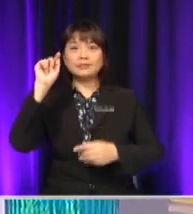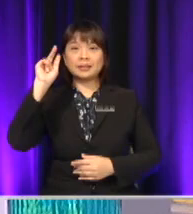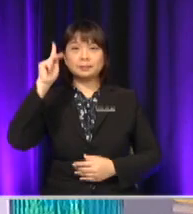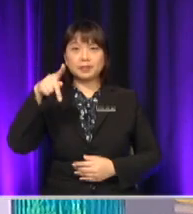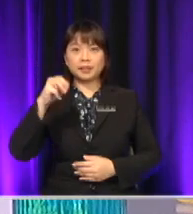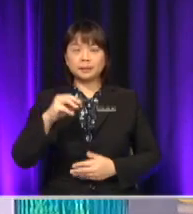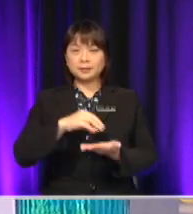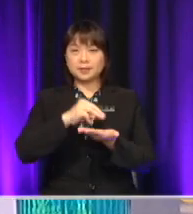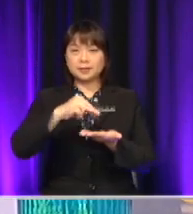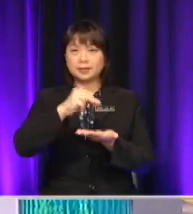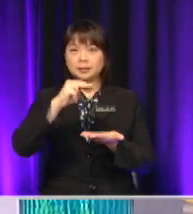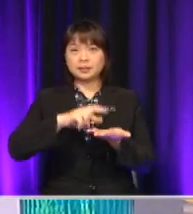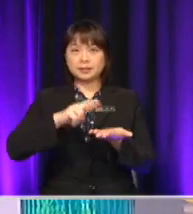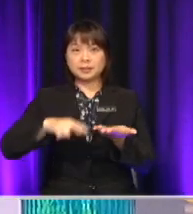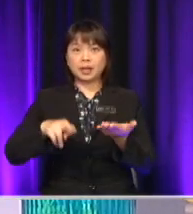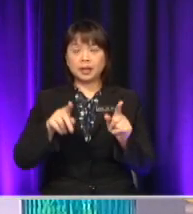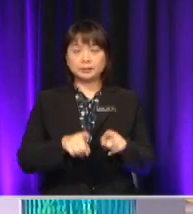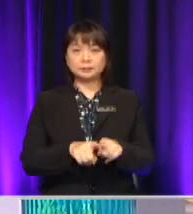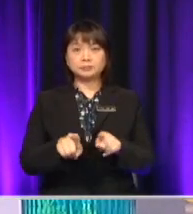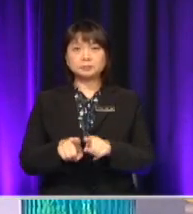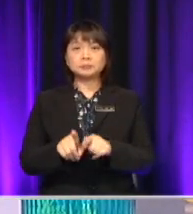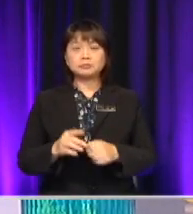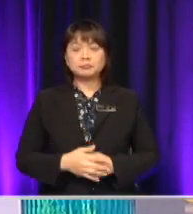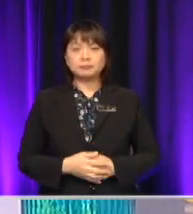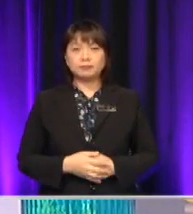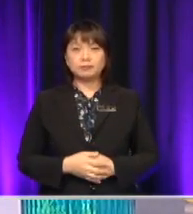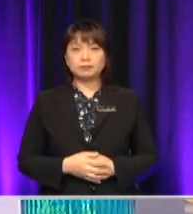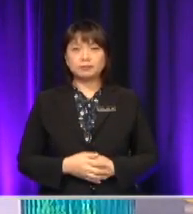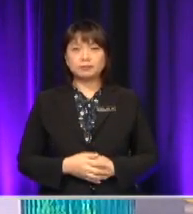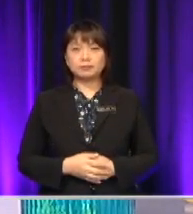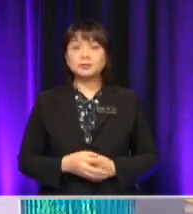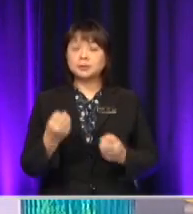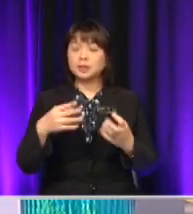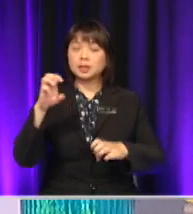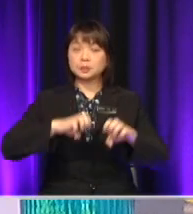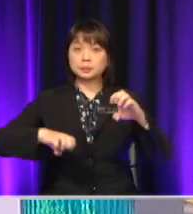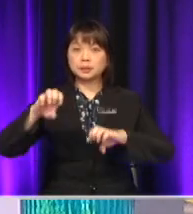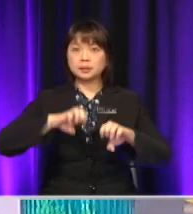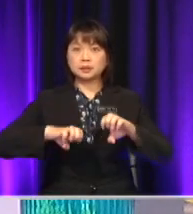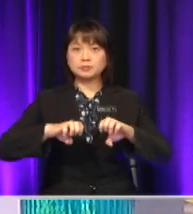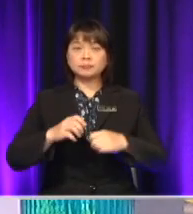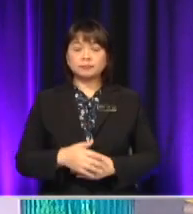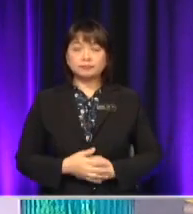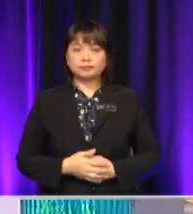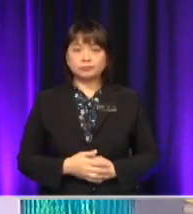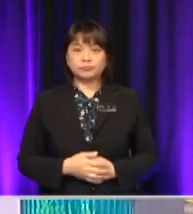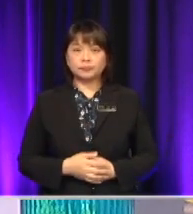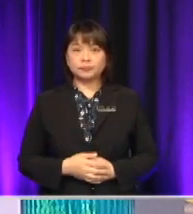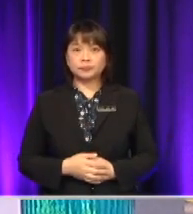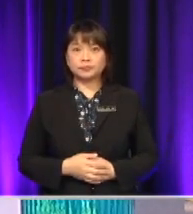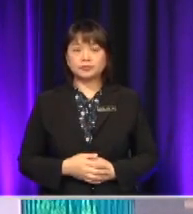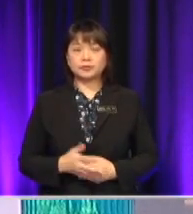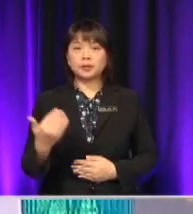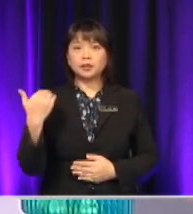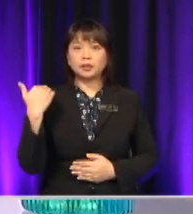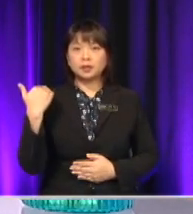rendah. Sama-sama kita belajar mata pelajaran yang begitu menarik. Banyak eksperimen kita buat ni. Tentunya mata pelajaran sains ya. Di hadapan saya, tengok ada